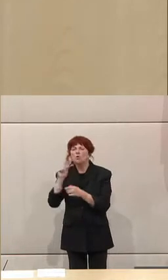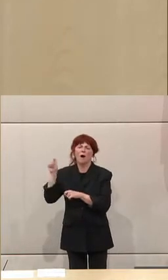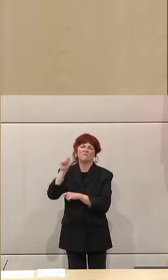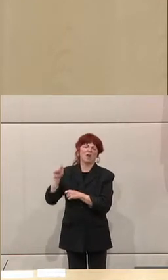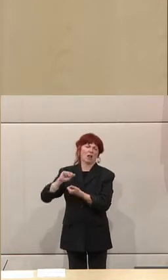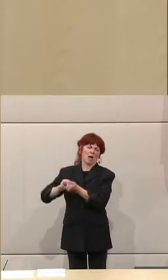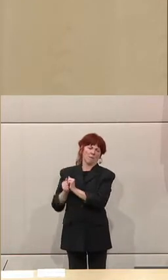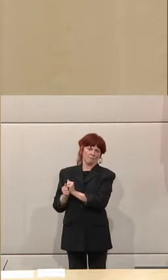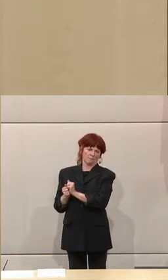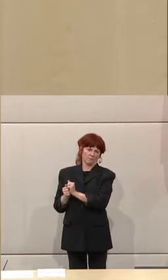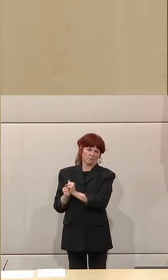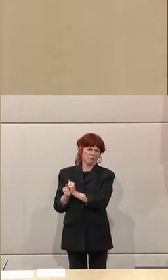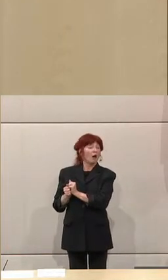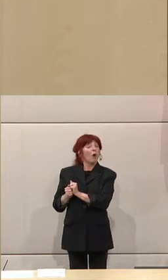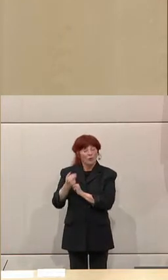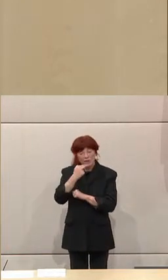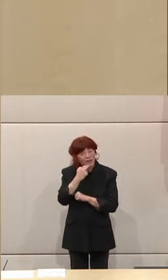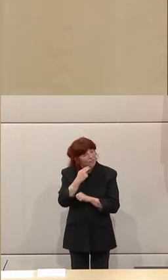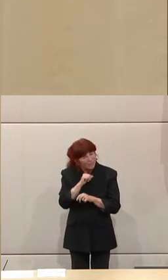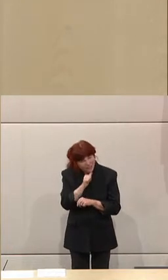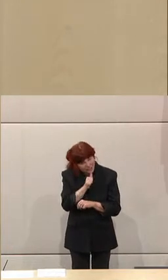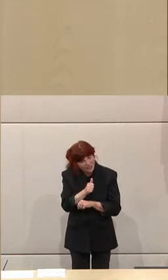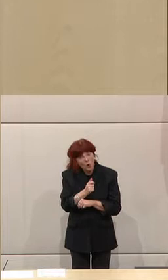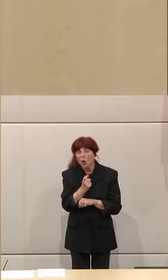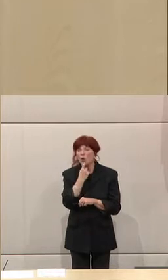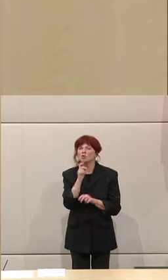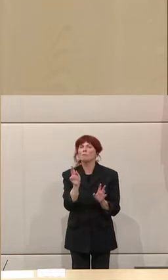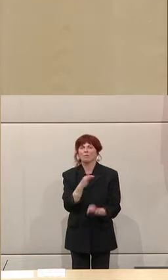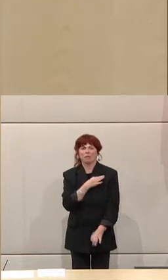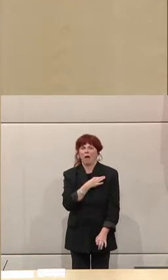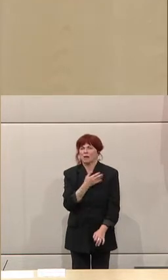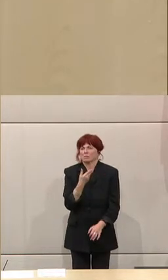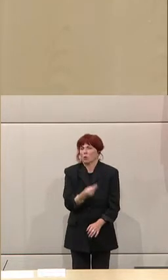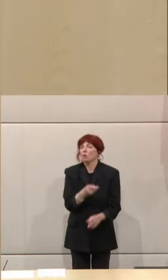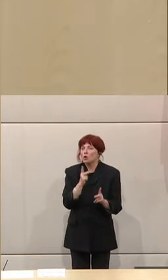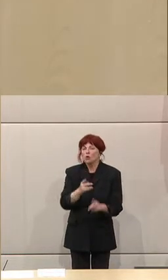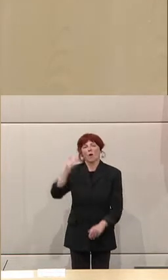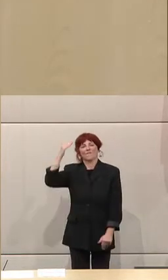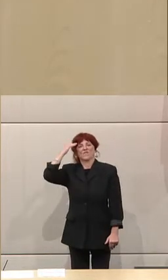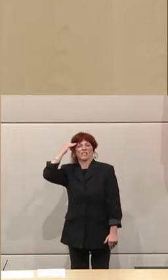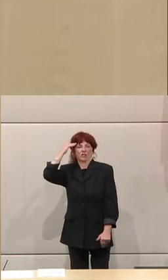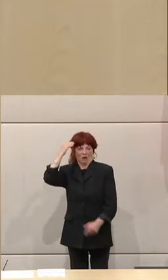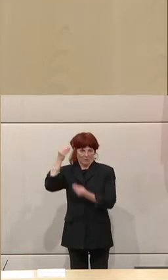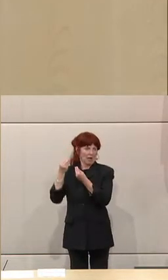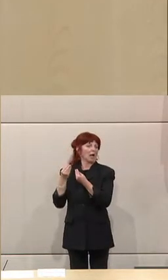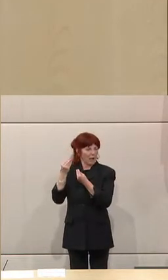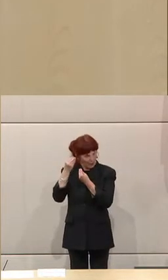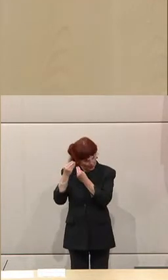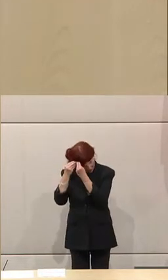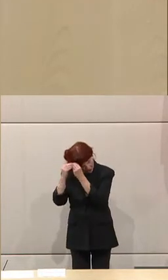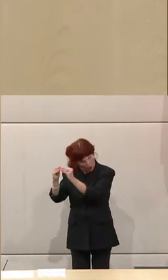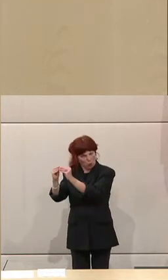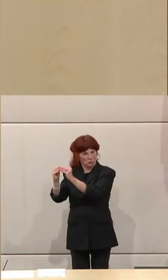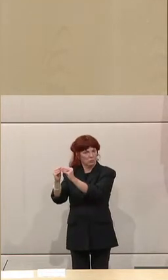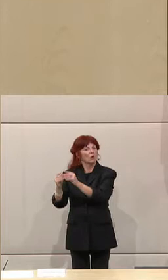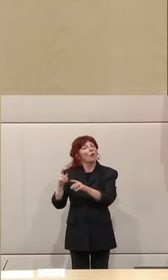Und ich möchte, dass wirklich die Konsumenten hier nicht verunsichert werden und wir der Wissenschaft hier Glauben schenken. Und ich glaube, hier sind wir auf einem guten